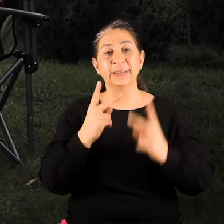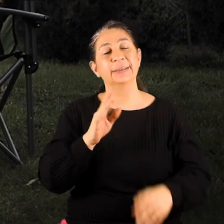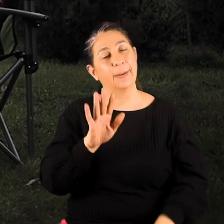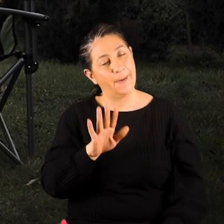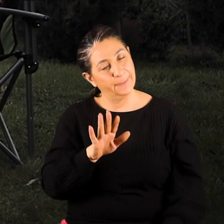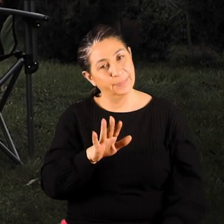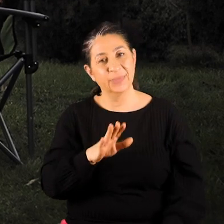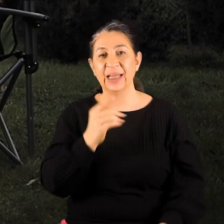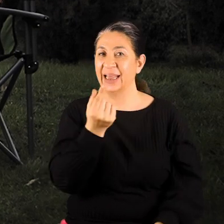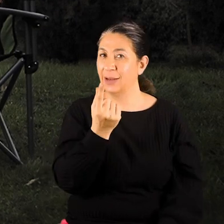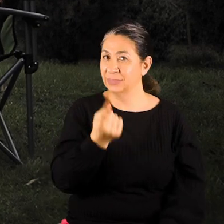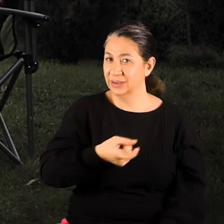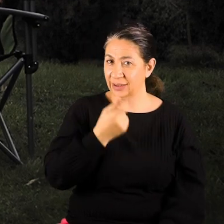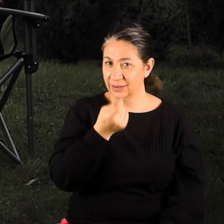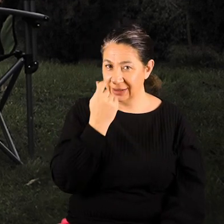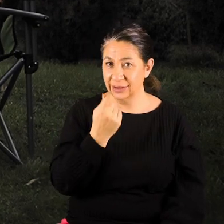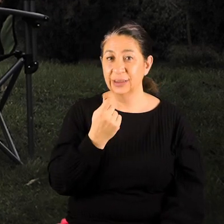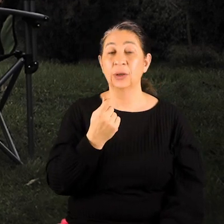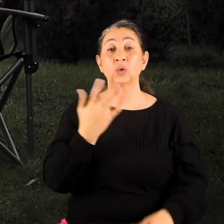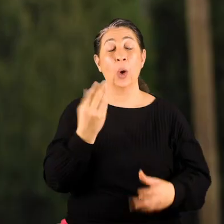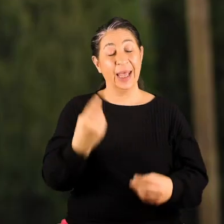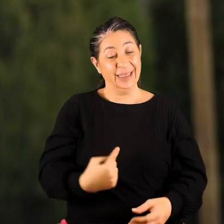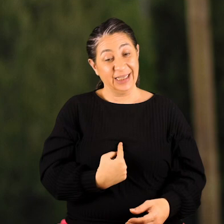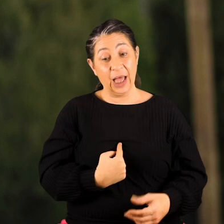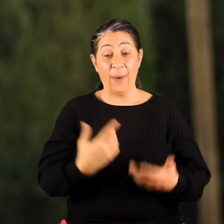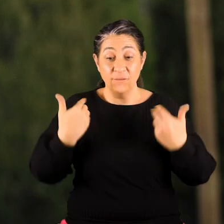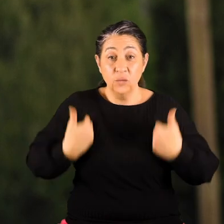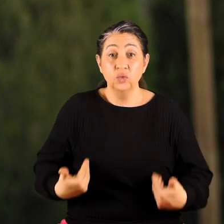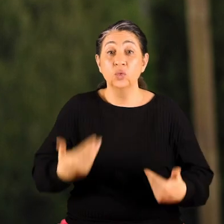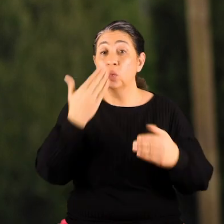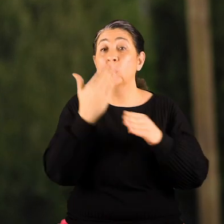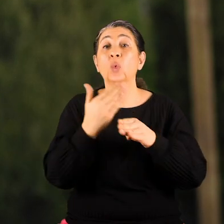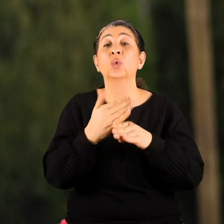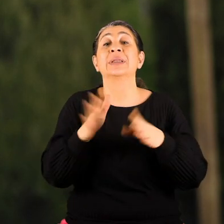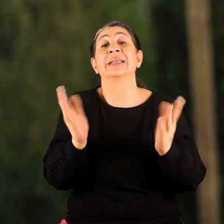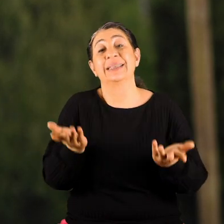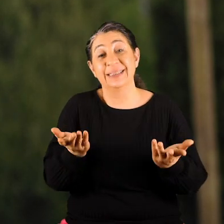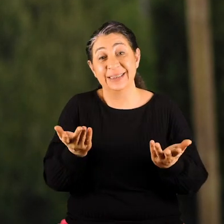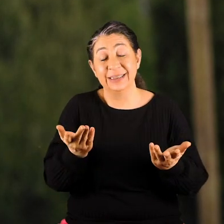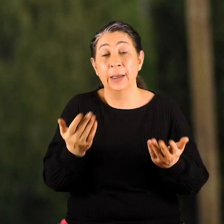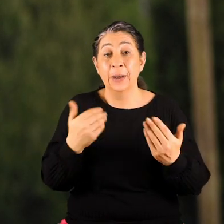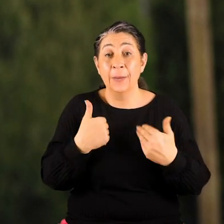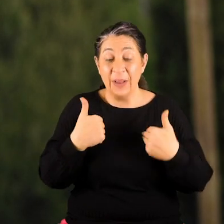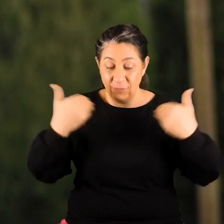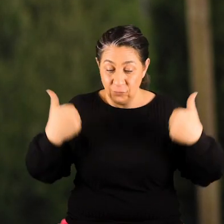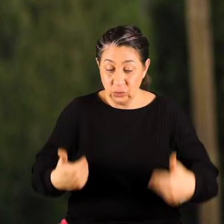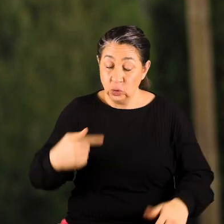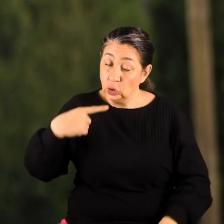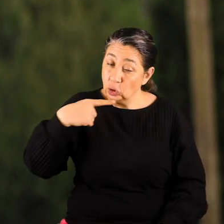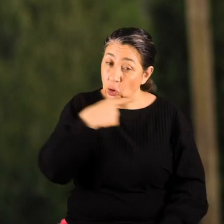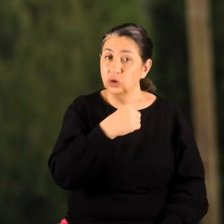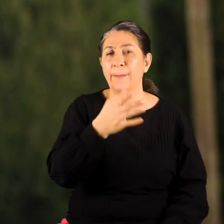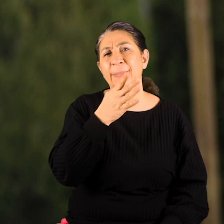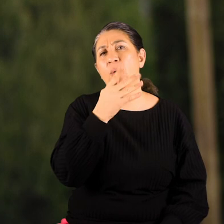diye. Ama vücudundaki durumlar öyle yani olmayabilir. Benim yani. Vücudumu zorlayacağımı biliyorlardı. O yüzden de onun frenlemesi